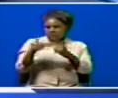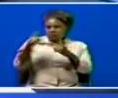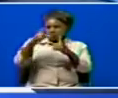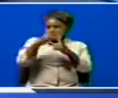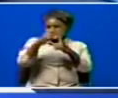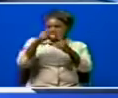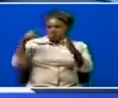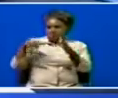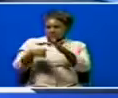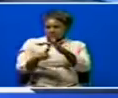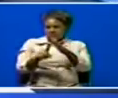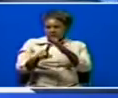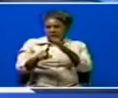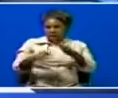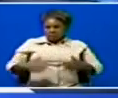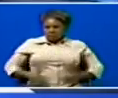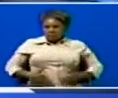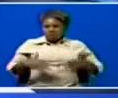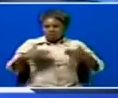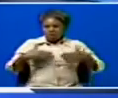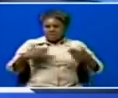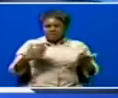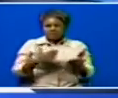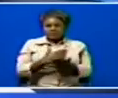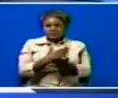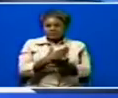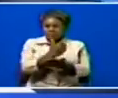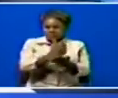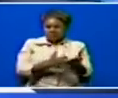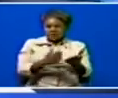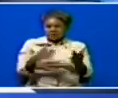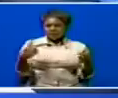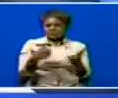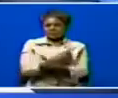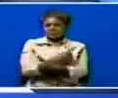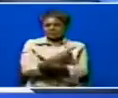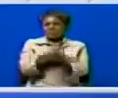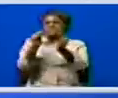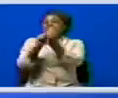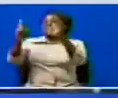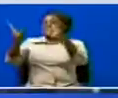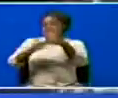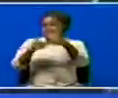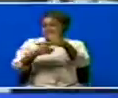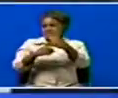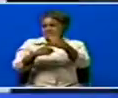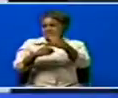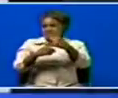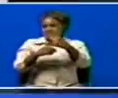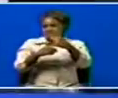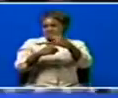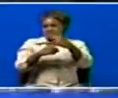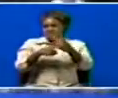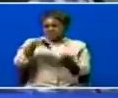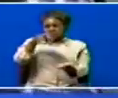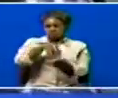zilizoingia katika mwili wangu, katika sehemu mbalimbali za mwili wangu. Ni risasi 16. Lissu amesema kuwa hali ya